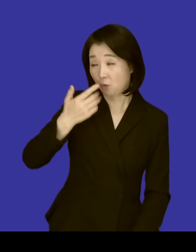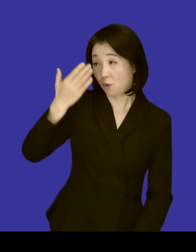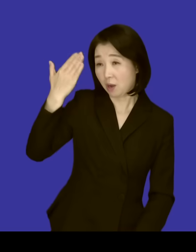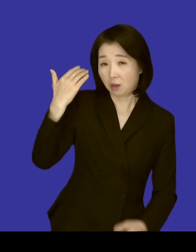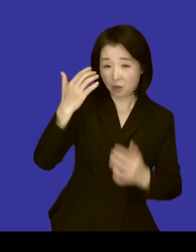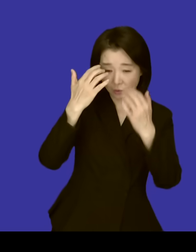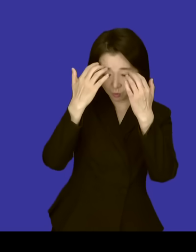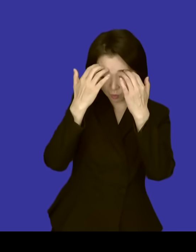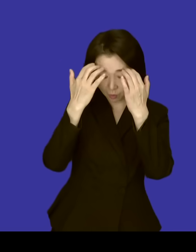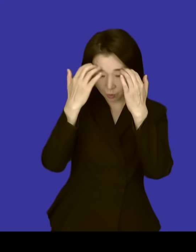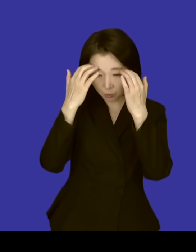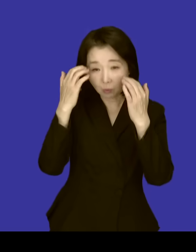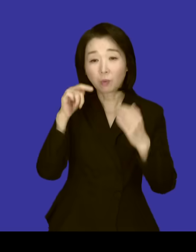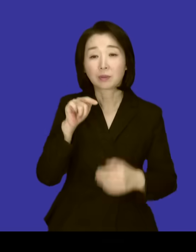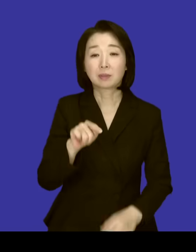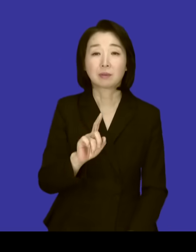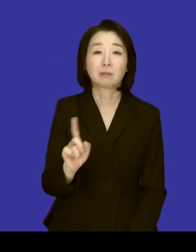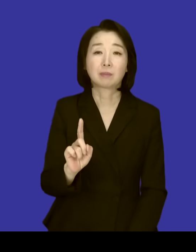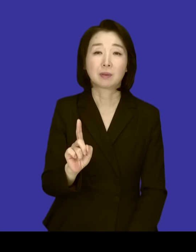그런 고통들이나 고난들이